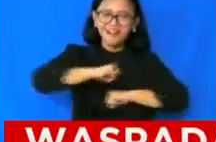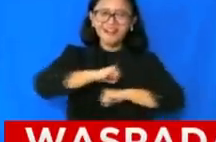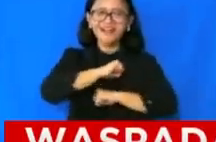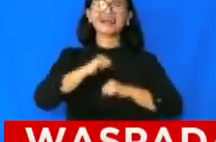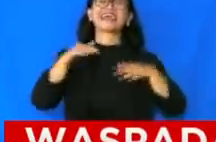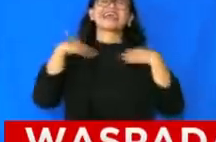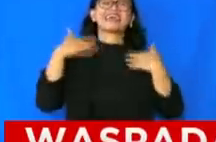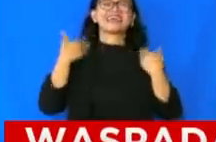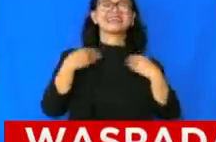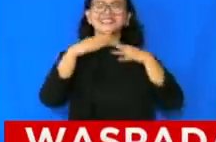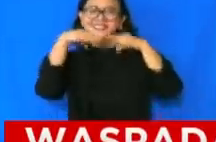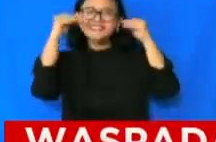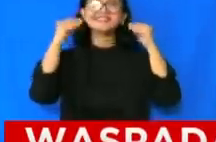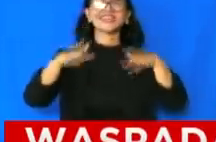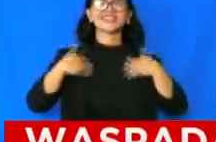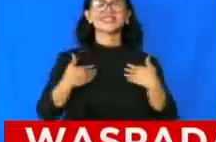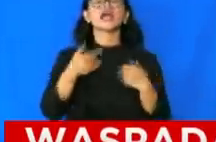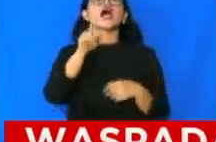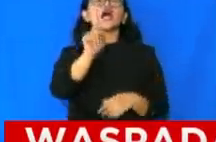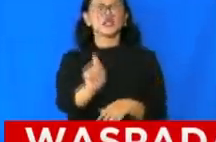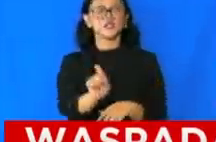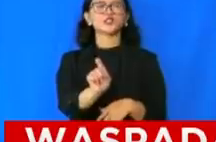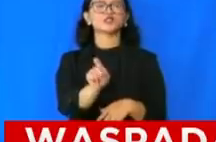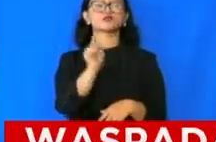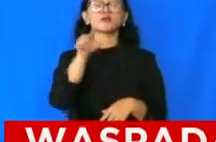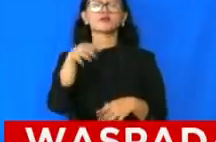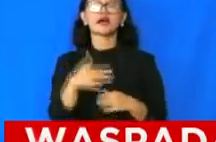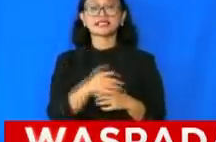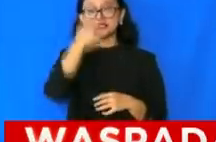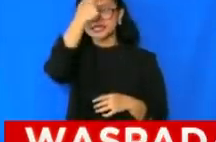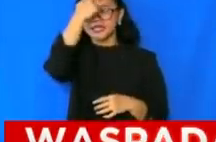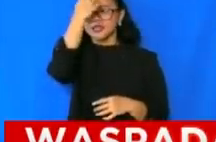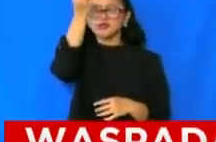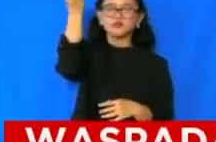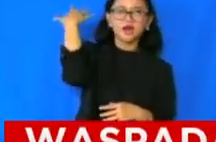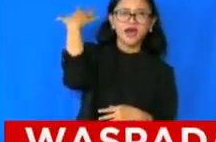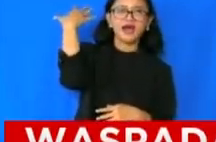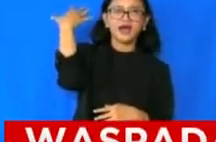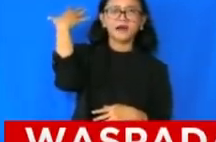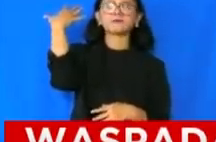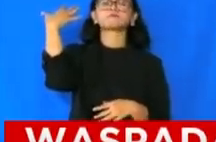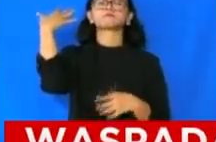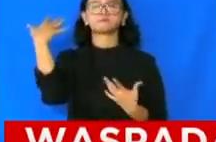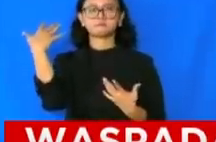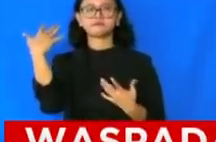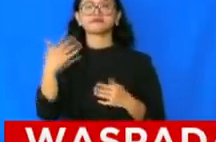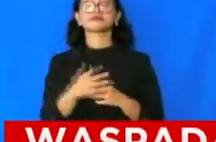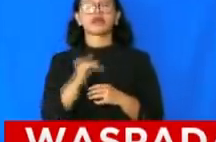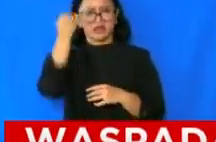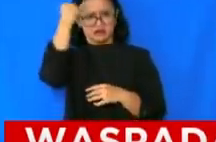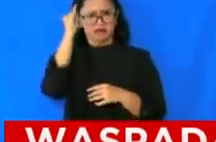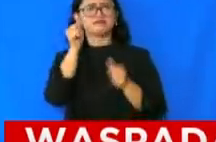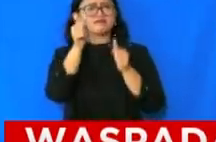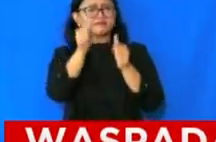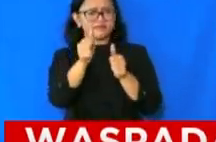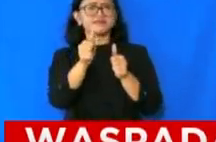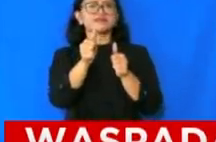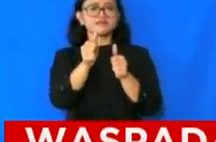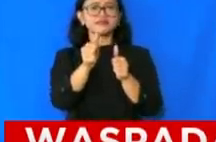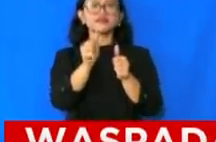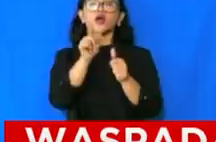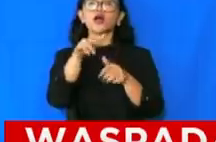aktivitas tiba happy-happy lumayan iya harus senang hati lihat lupa dengan ini dan ini memang secara ilmu sudah diketahui